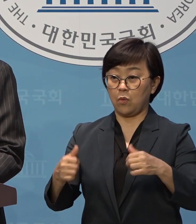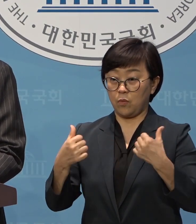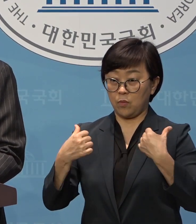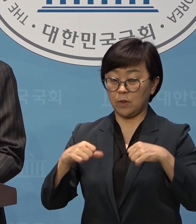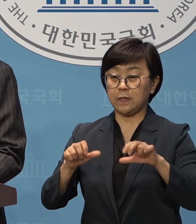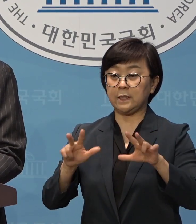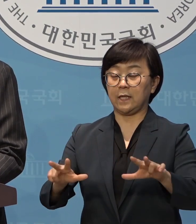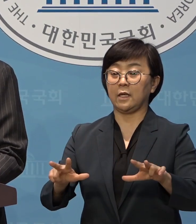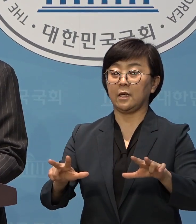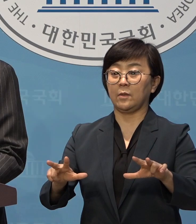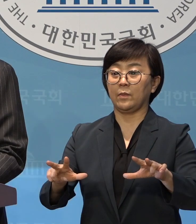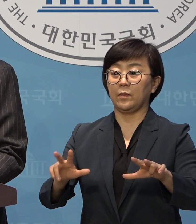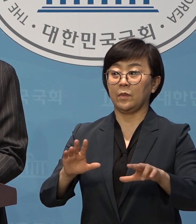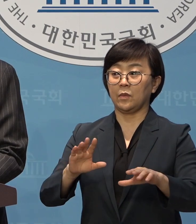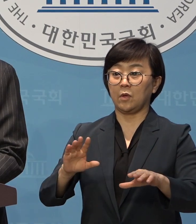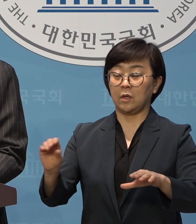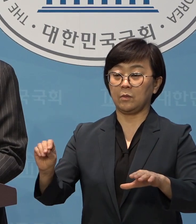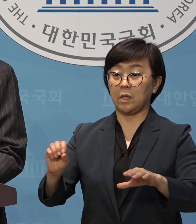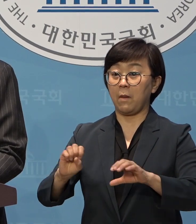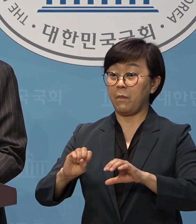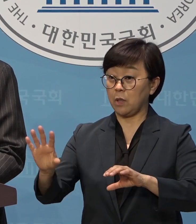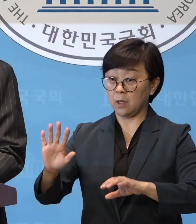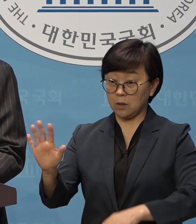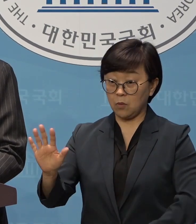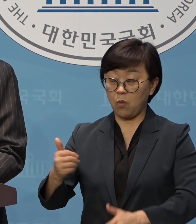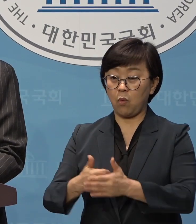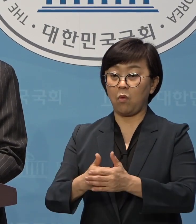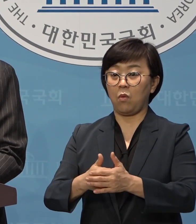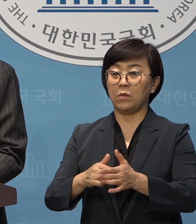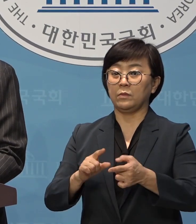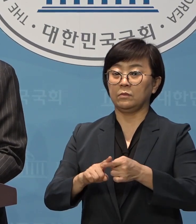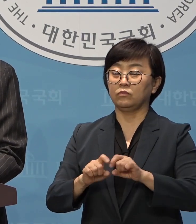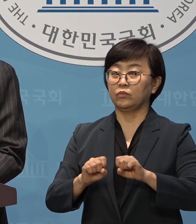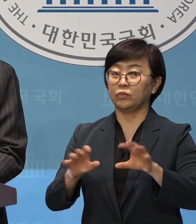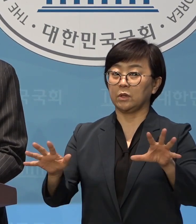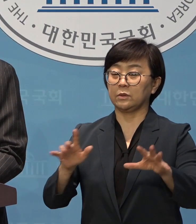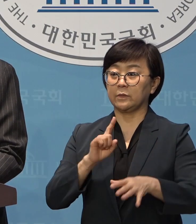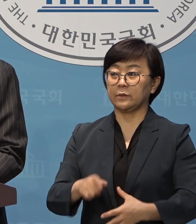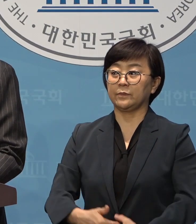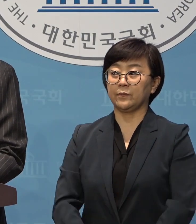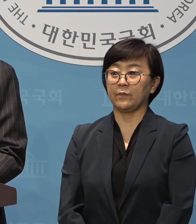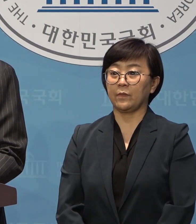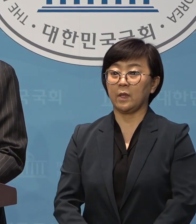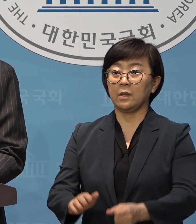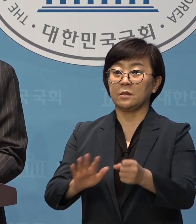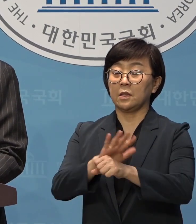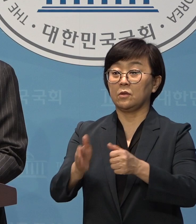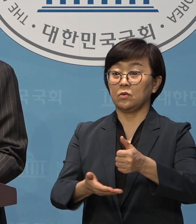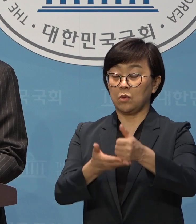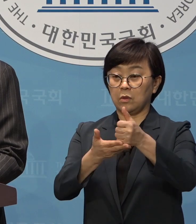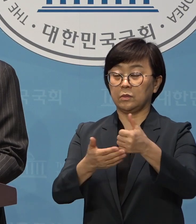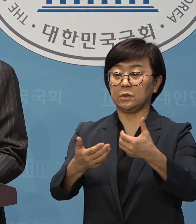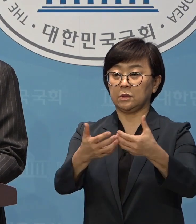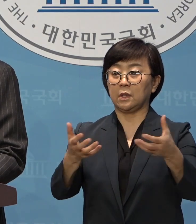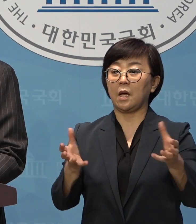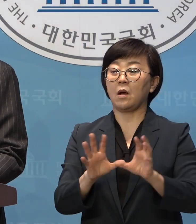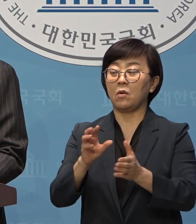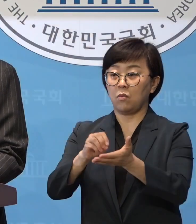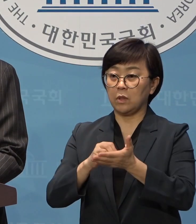이제 떠납니다. 버려짐이 아니라 뿌려짐이라고 믿습니다. 사랑하고 존경하는 당원동지